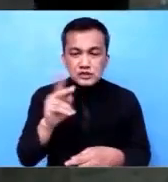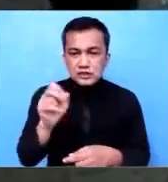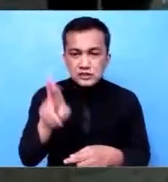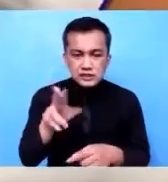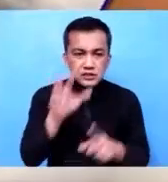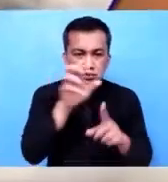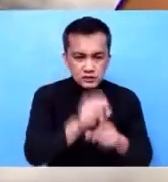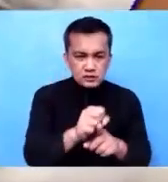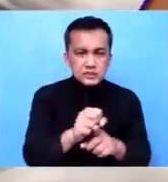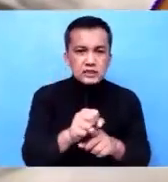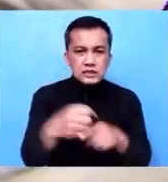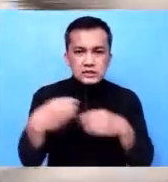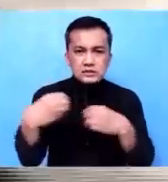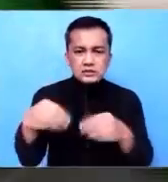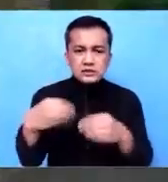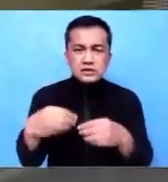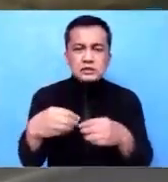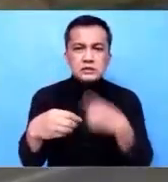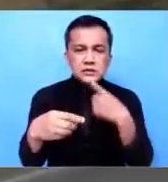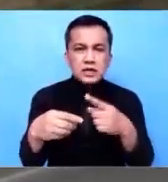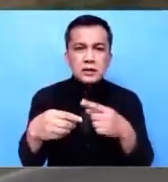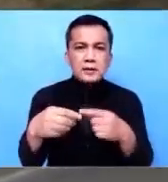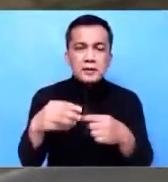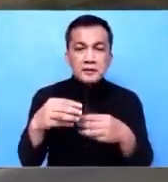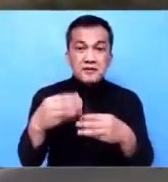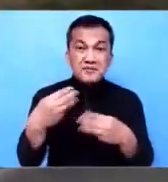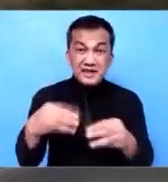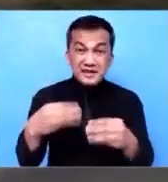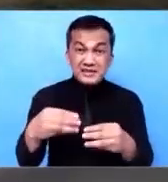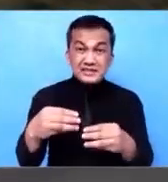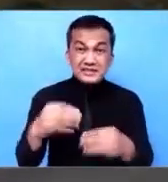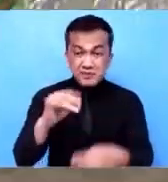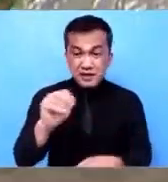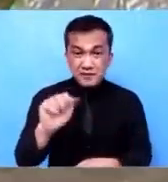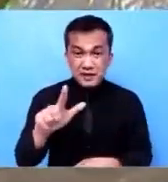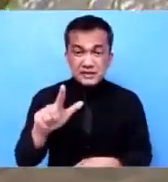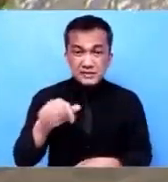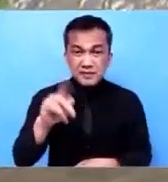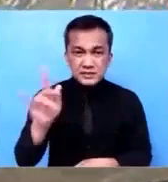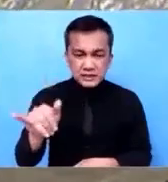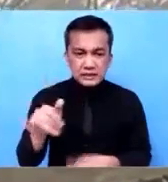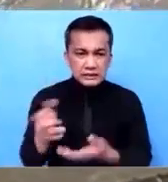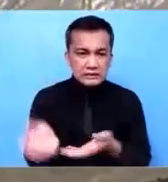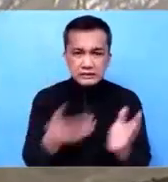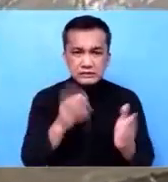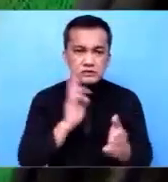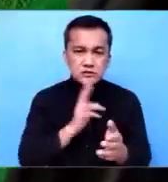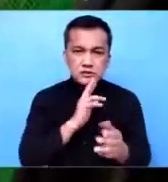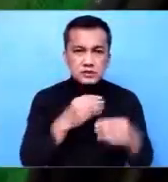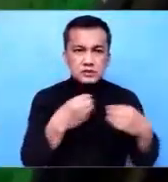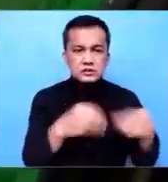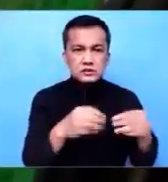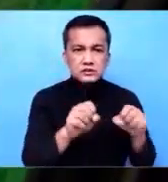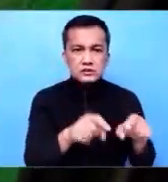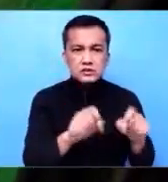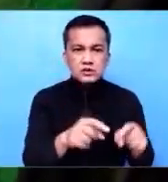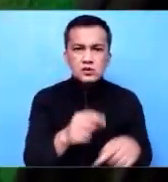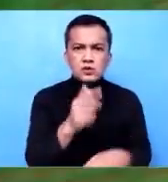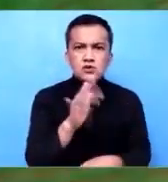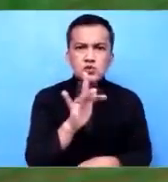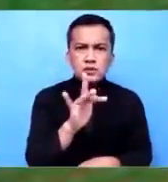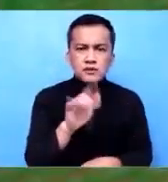City. Dadalhin daw sa mga Chinese restaurant ang mga pangolin at ibebenta sa halagang 25 hanggang 30,000 pesos ang bawat